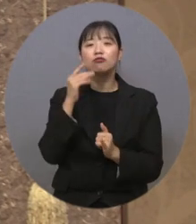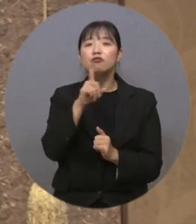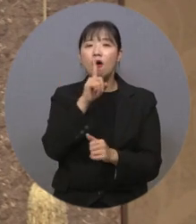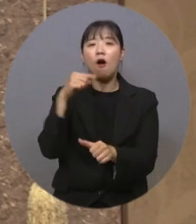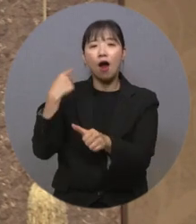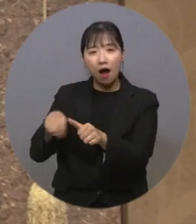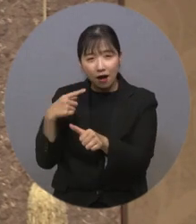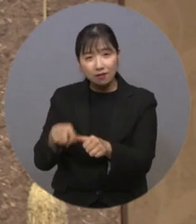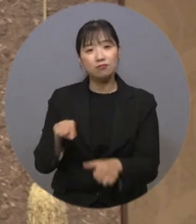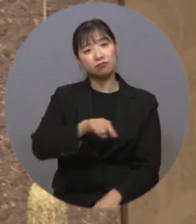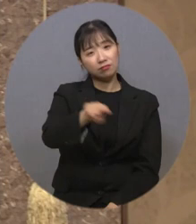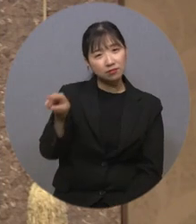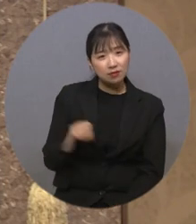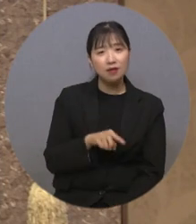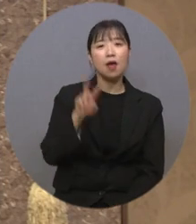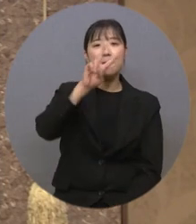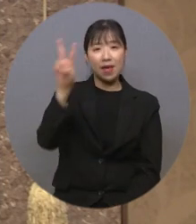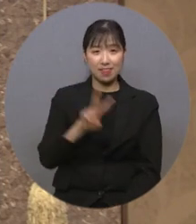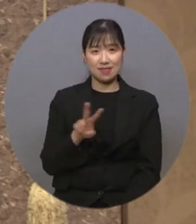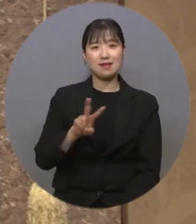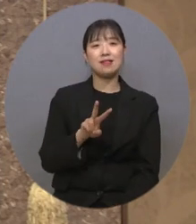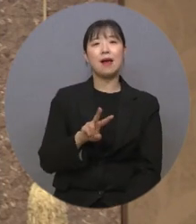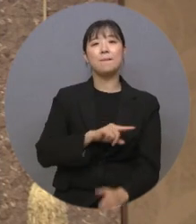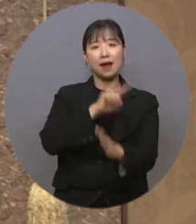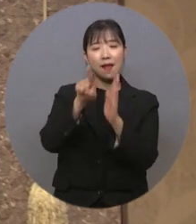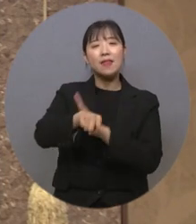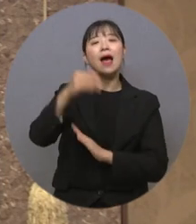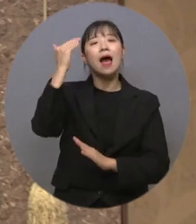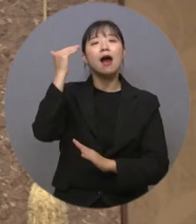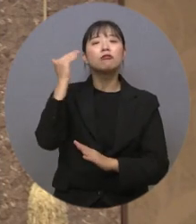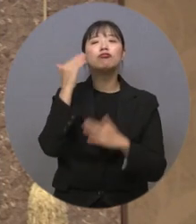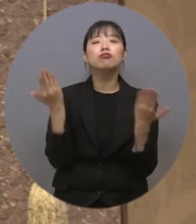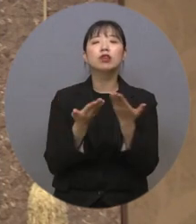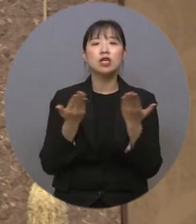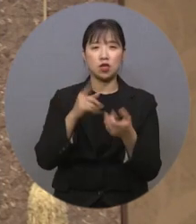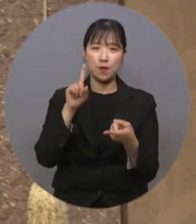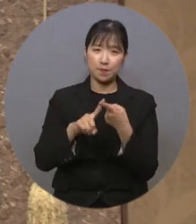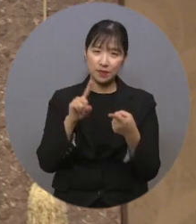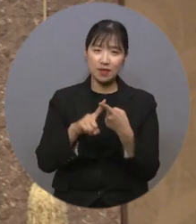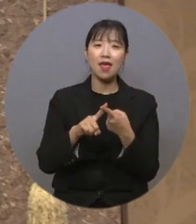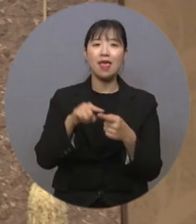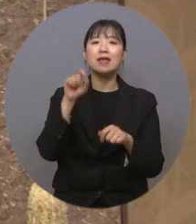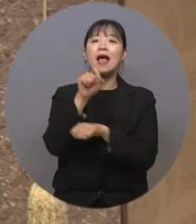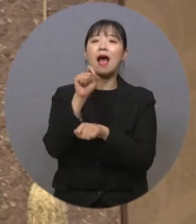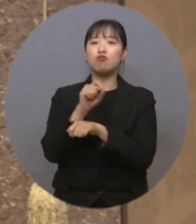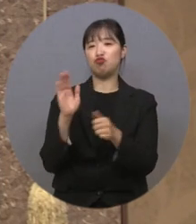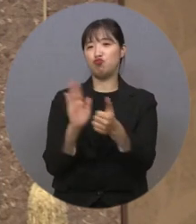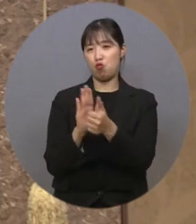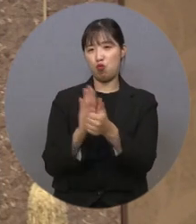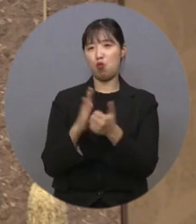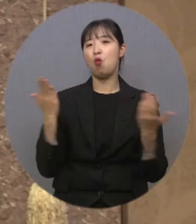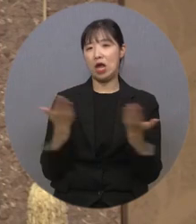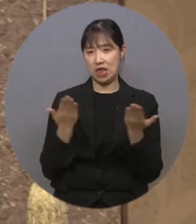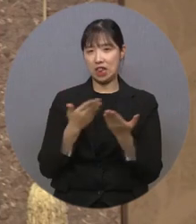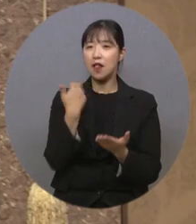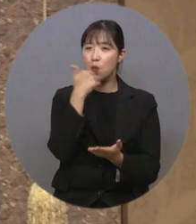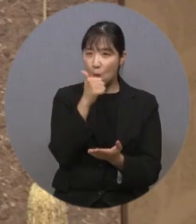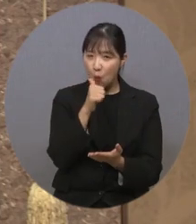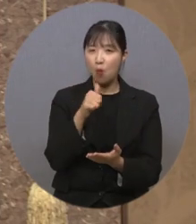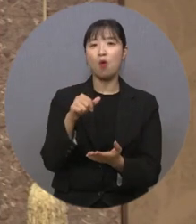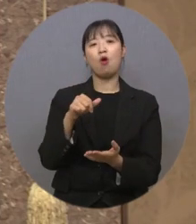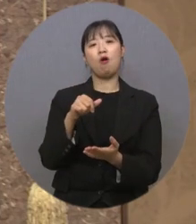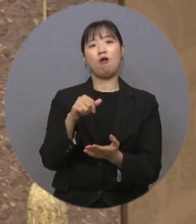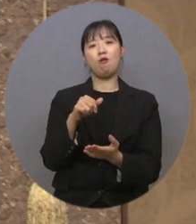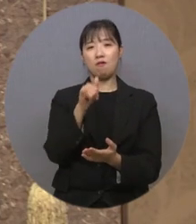가르쳐줘서 이분들이 베트남에 진출한 한국 기업들에 대해서 사무 보조를 해주죠. 통역도 해주는